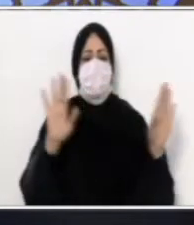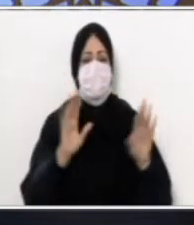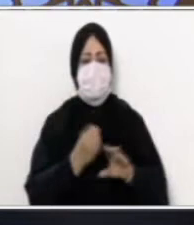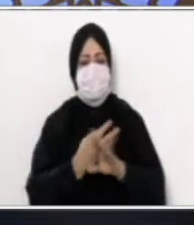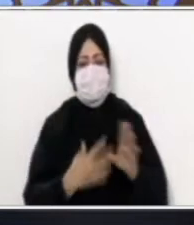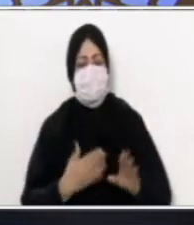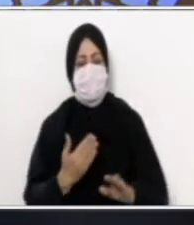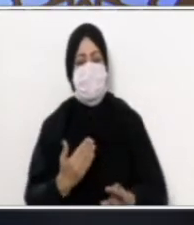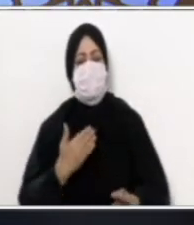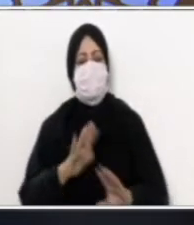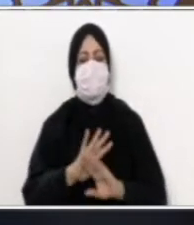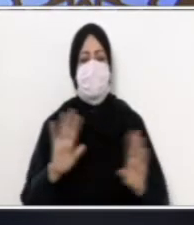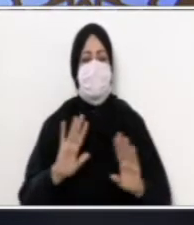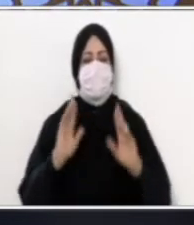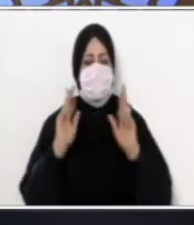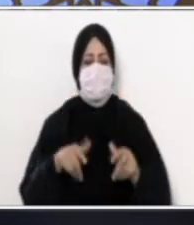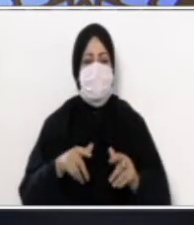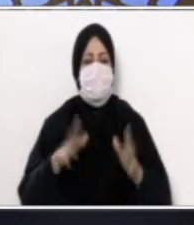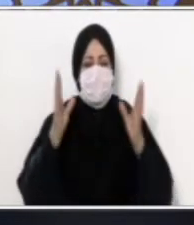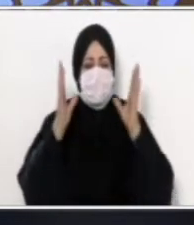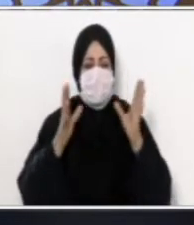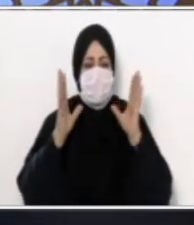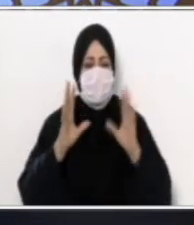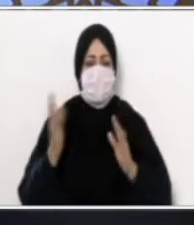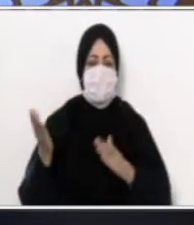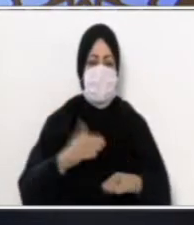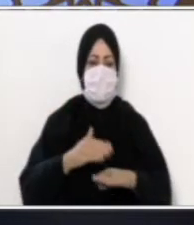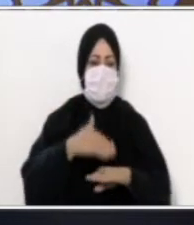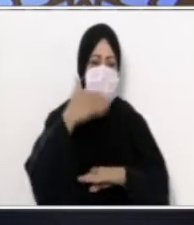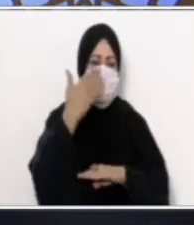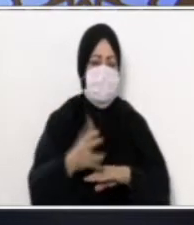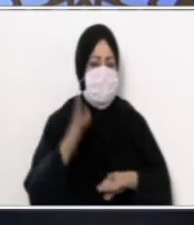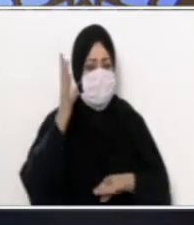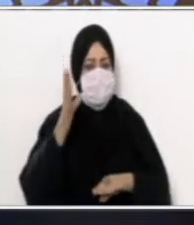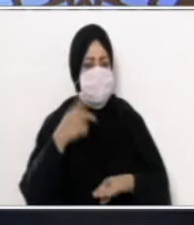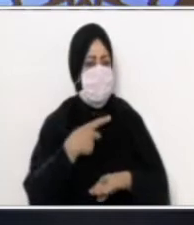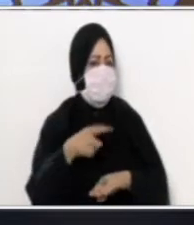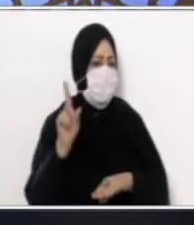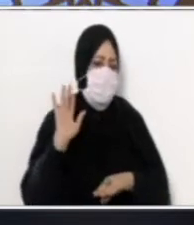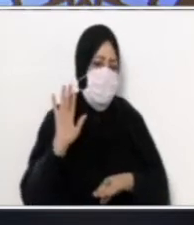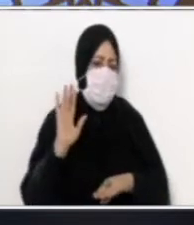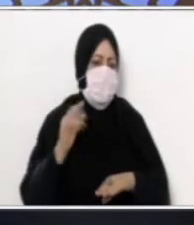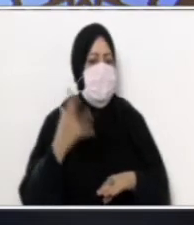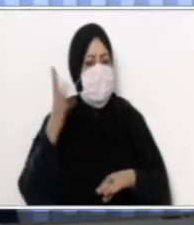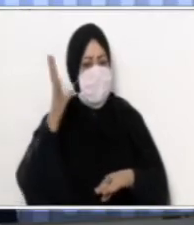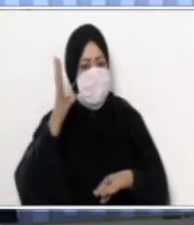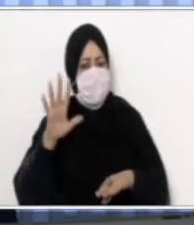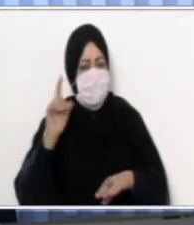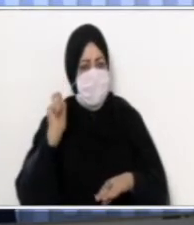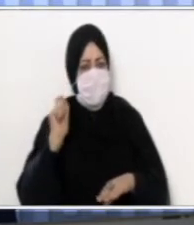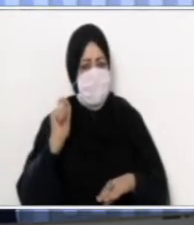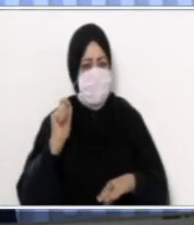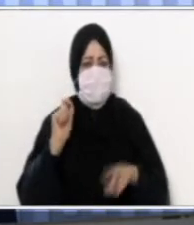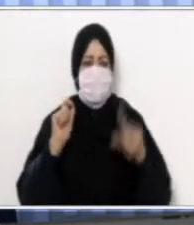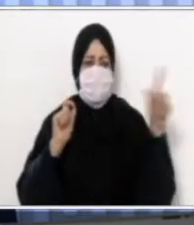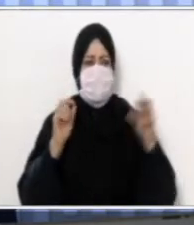صلى بعد الأذان فصلاته صحيحة. الأذان اللي عندنا مش الأذان اللي عدلهما، الأذان الأول اللي كان معروف ومتفق